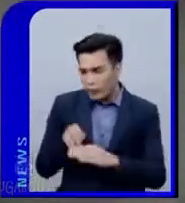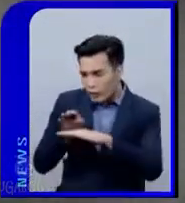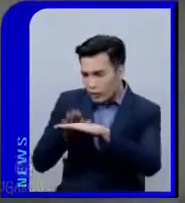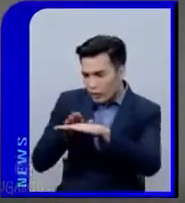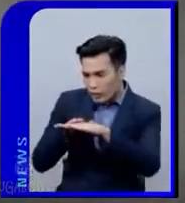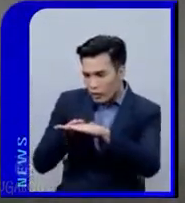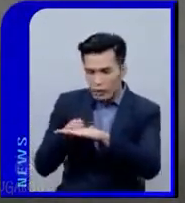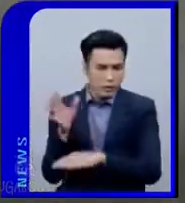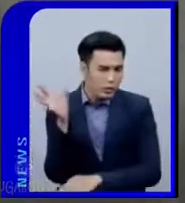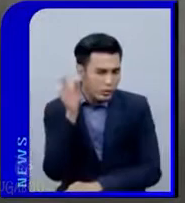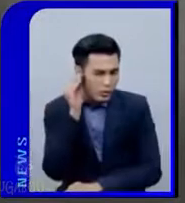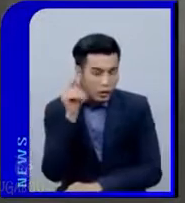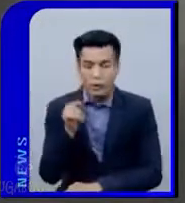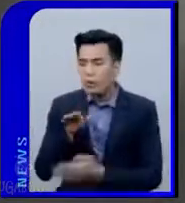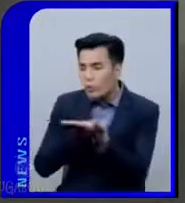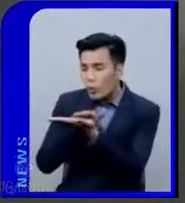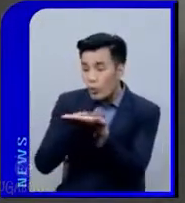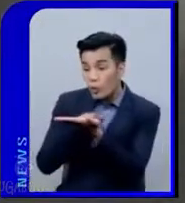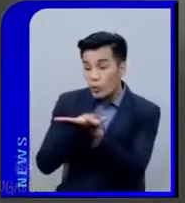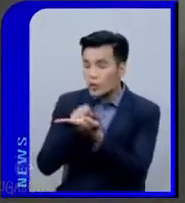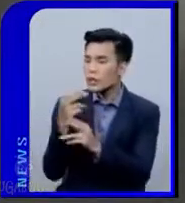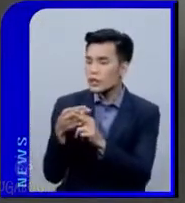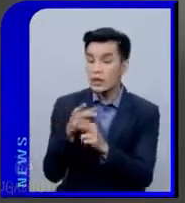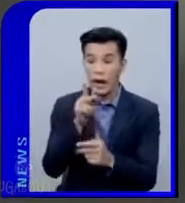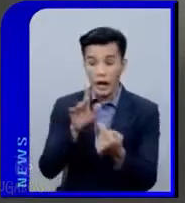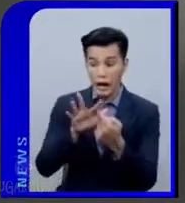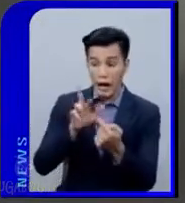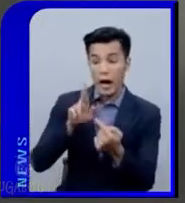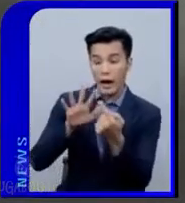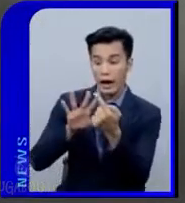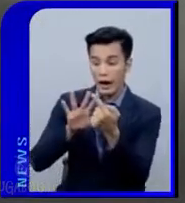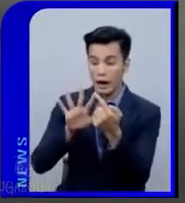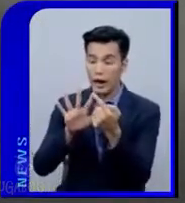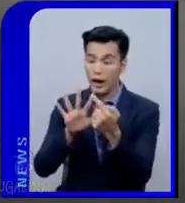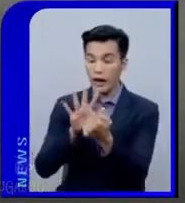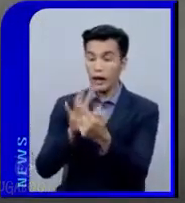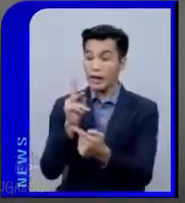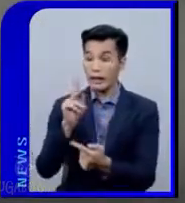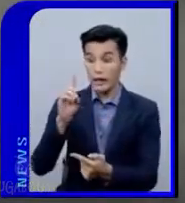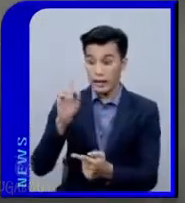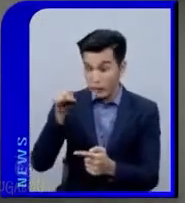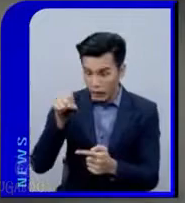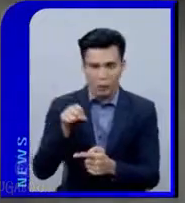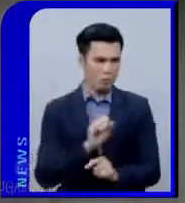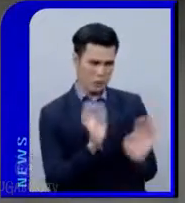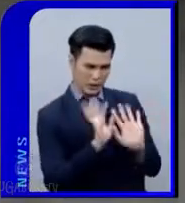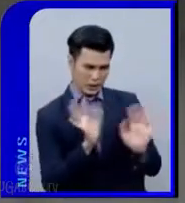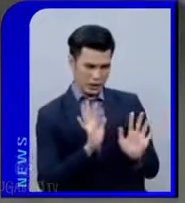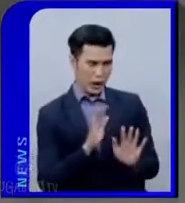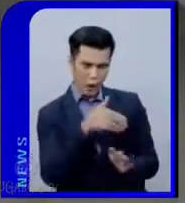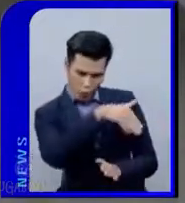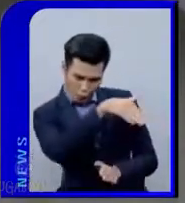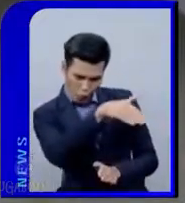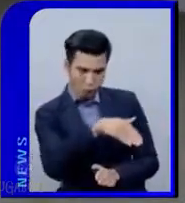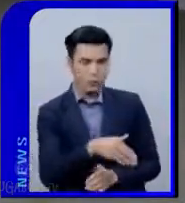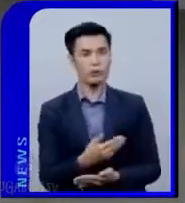เสียงอย่างนี้โทษนะครับน้องกาละเกดหรือเปล่าครับ โอ้ยกาละกงกาละเกดที่ไหนไม่ใช่หรอกค่ะหลีกหลีกถ้าไม่หลีกก็หยอด